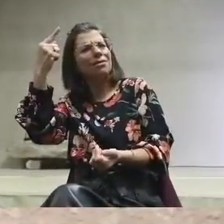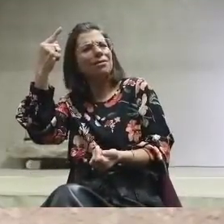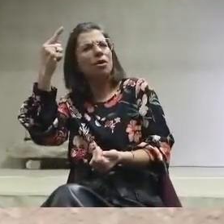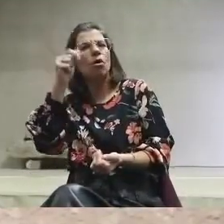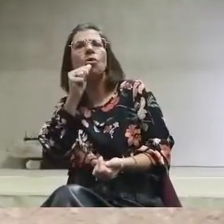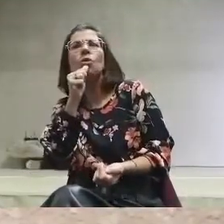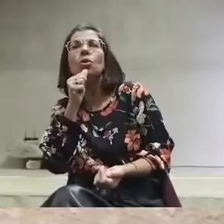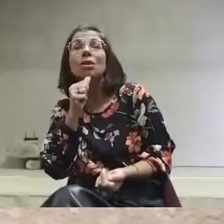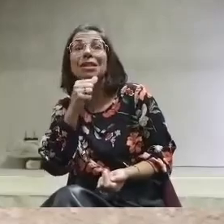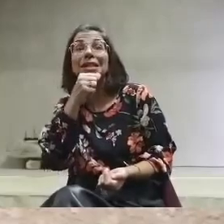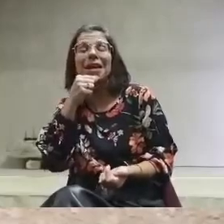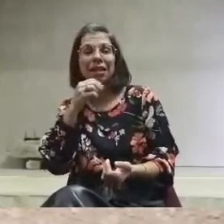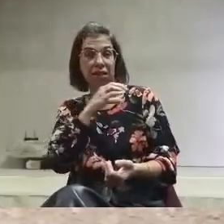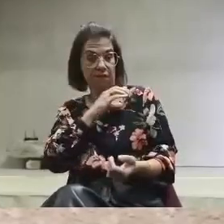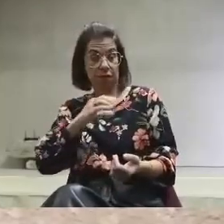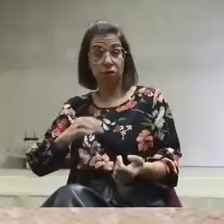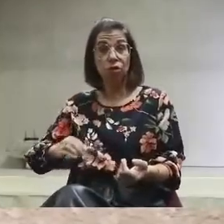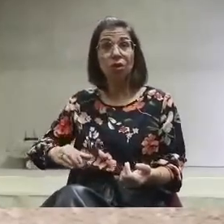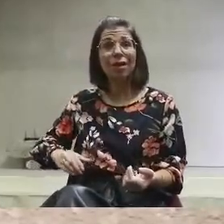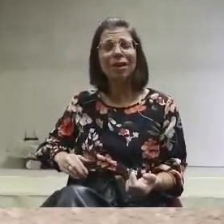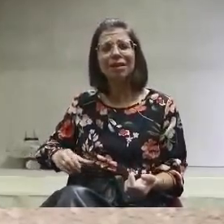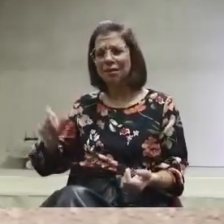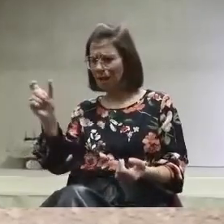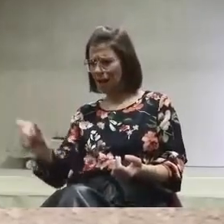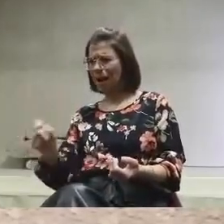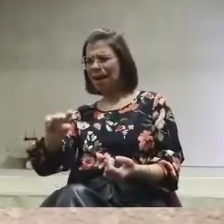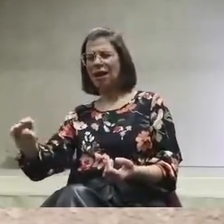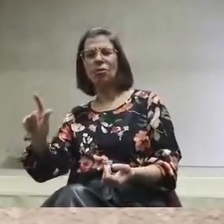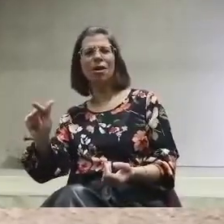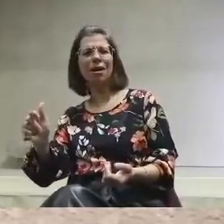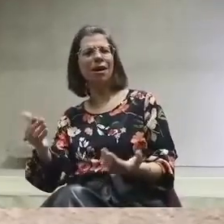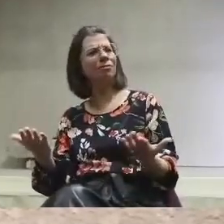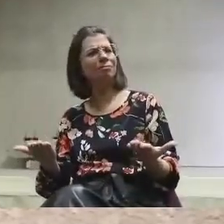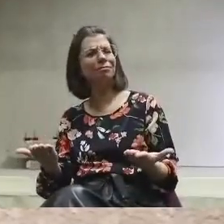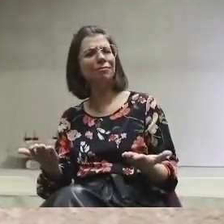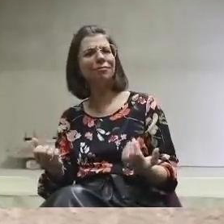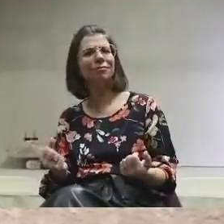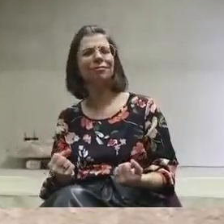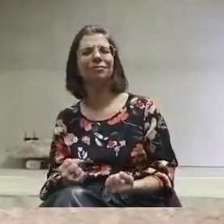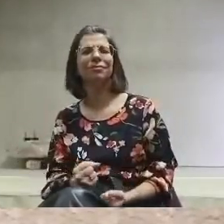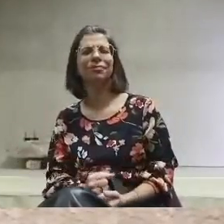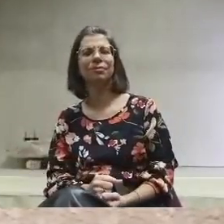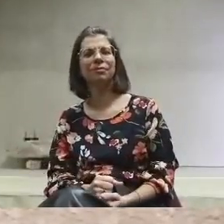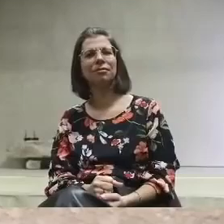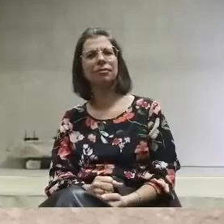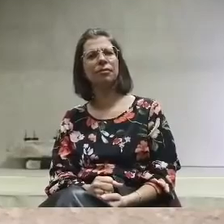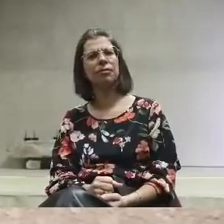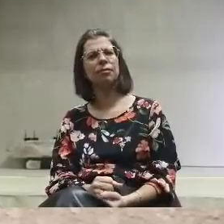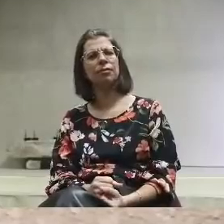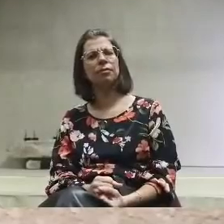que la puissance de Dieu manifestée, nous en